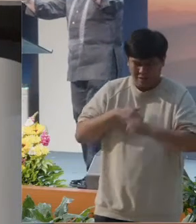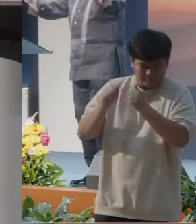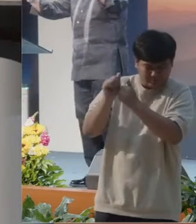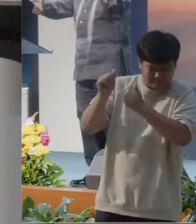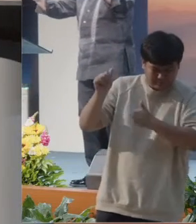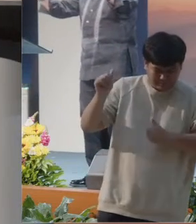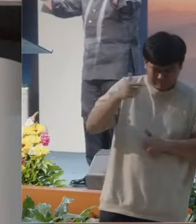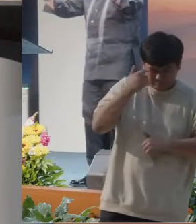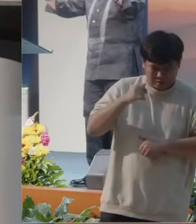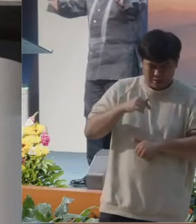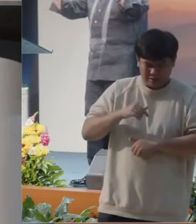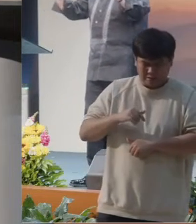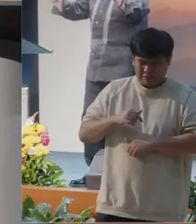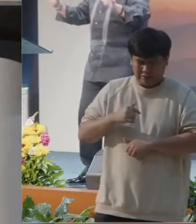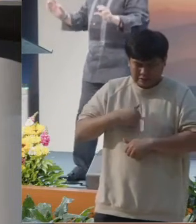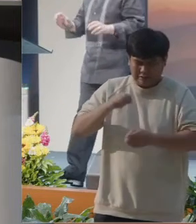inyo.